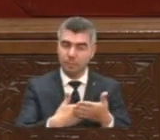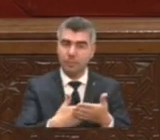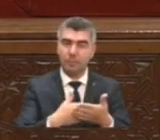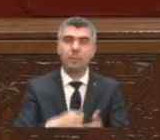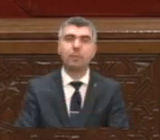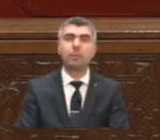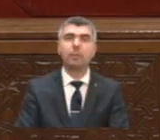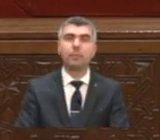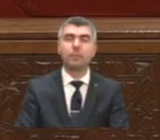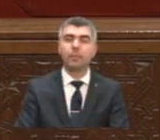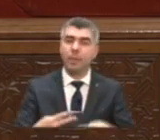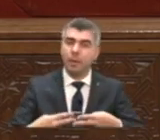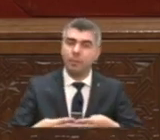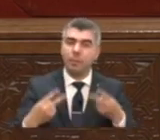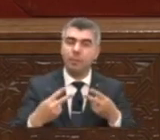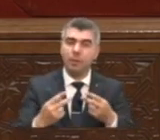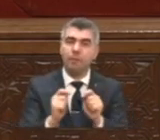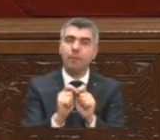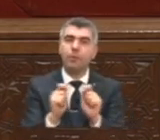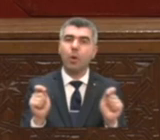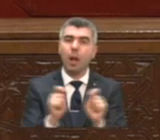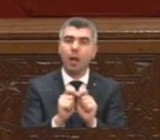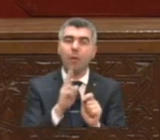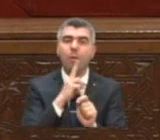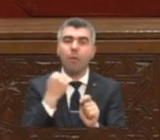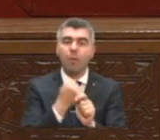اخر النصوص اللي صدرت بالجريده الرسميه في تاريخ